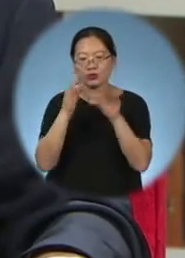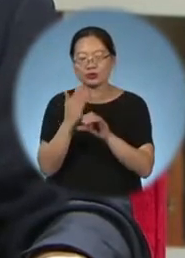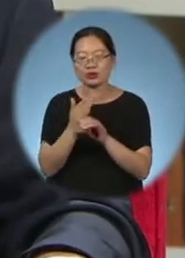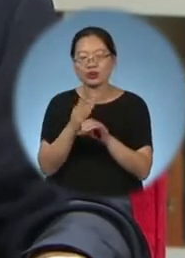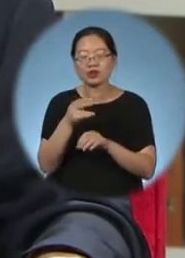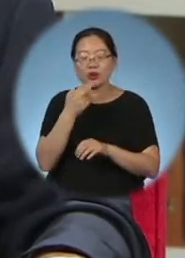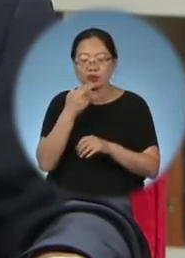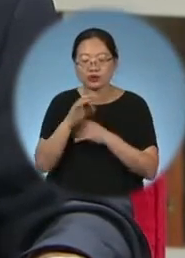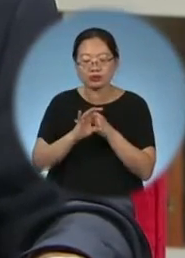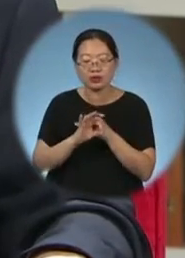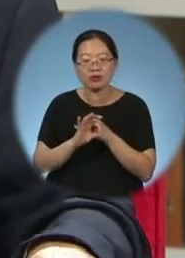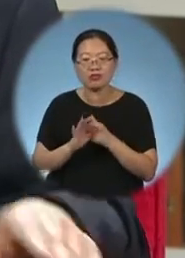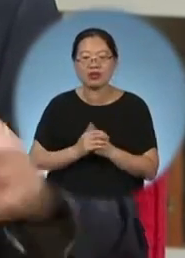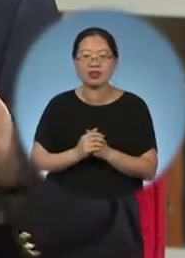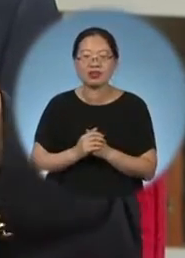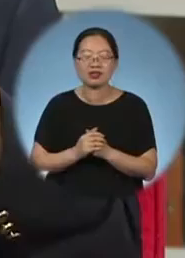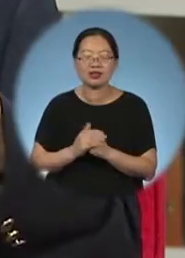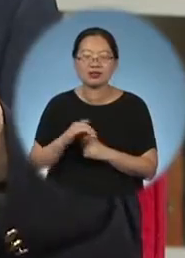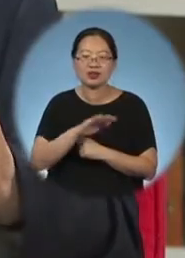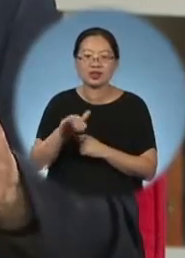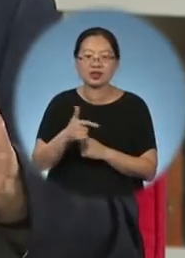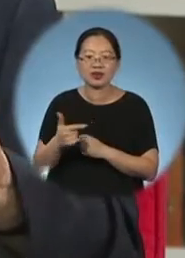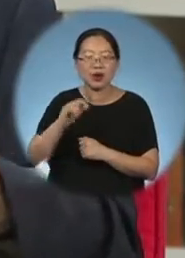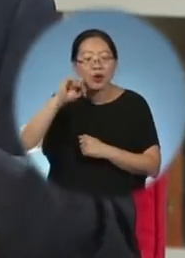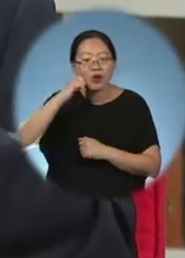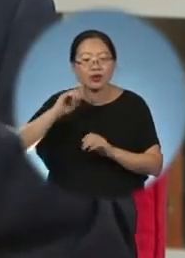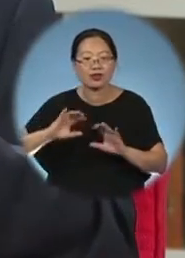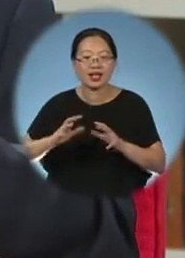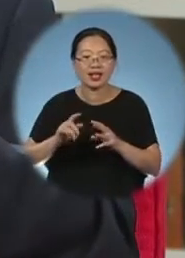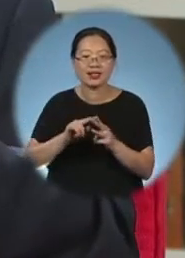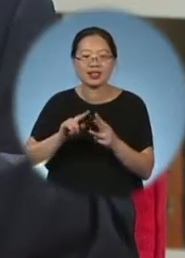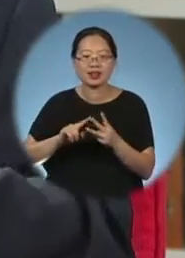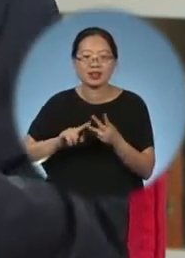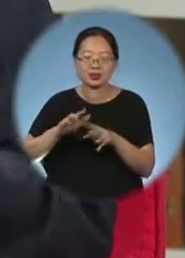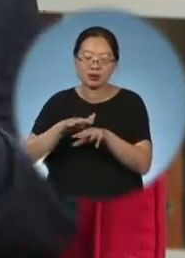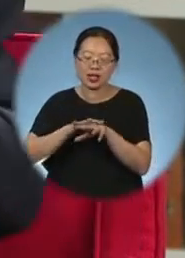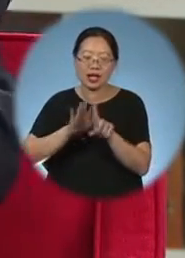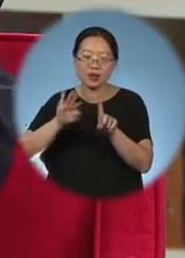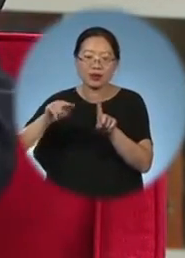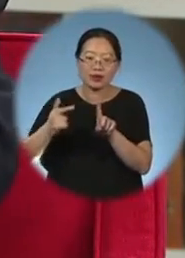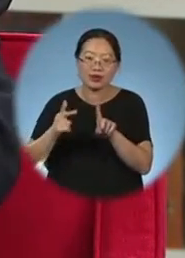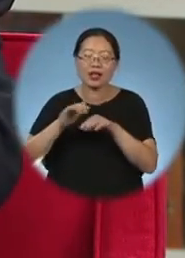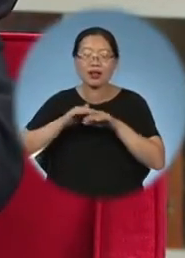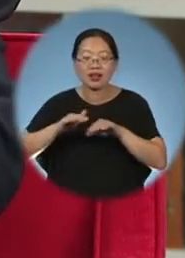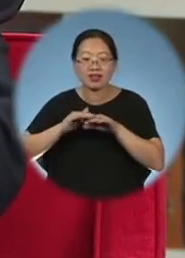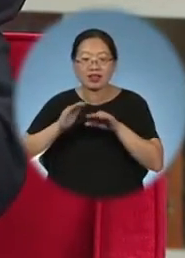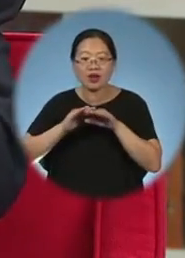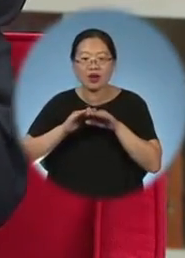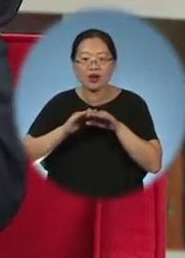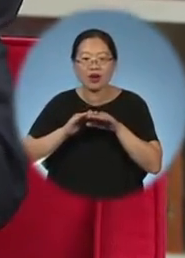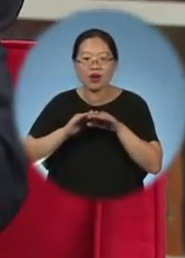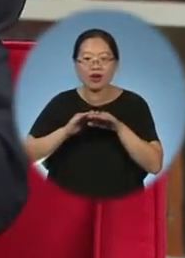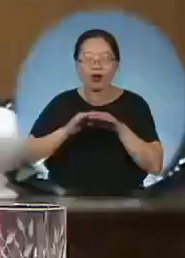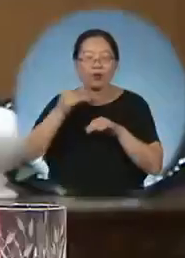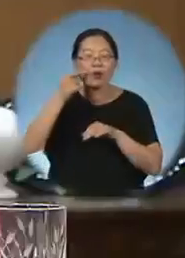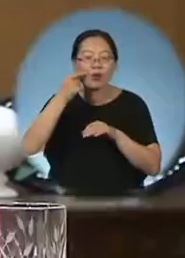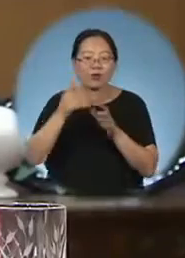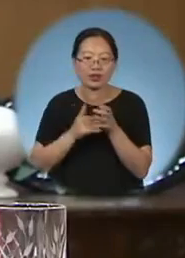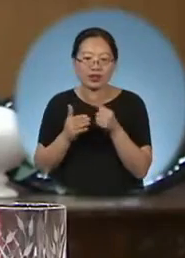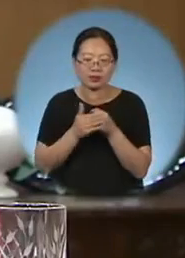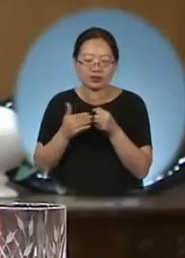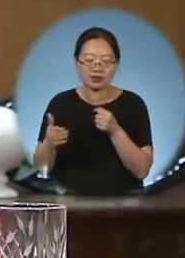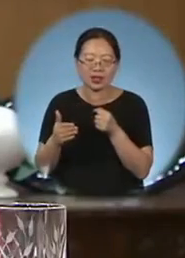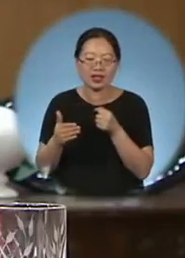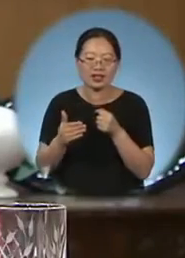이게 없었다. 그럼 우리가 굉장히 어려운 나라가 이 세 가지 인프라를 한꺼번에 해결을 할 수가 없다 이거죠.